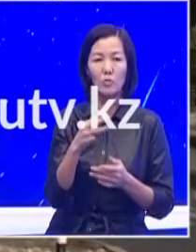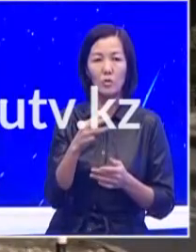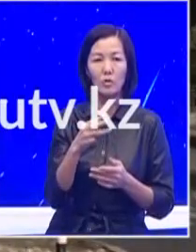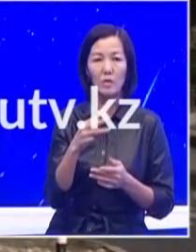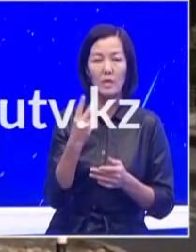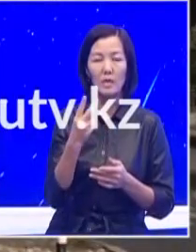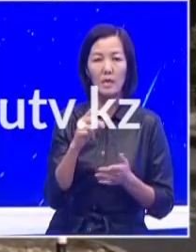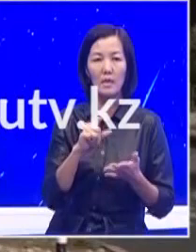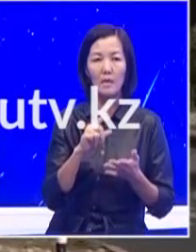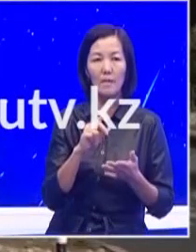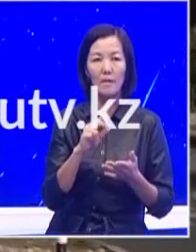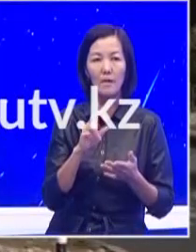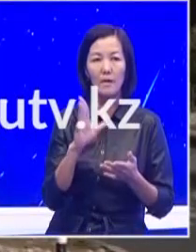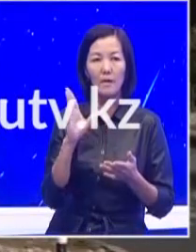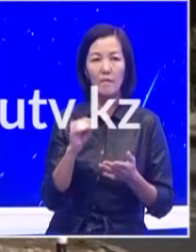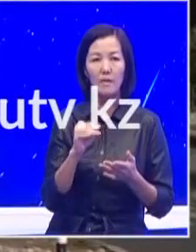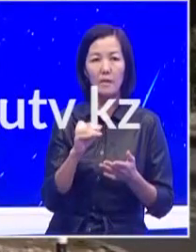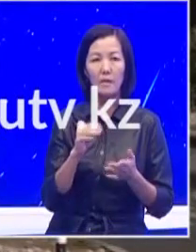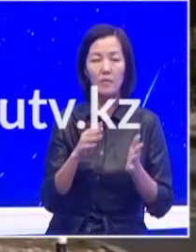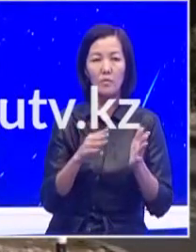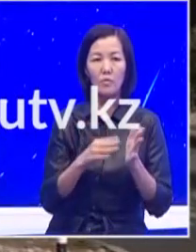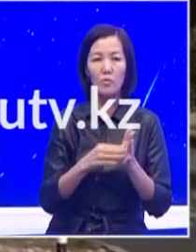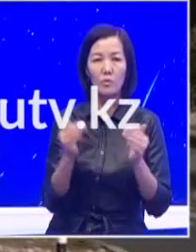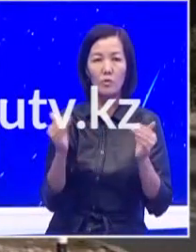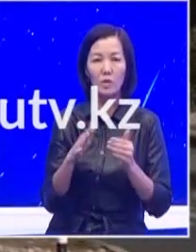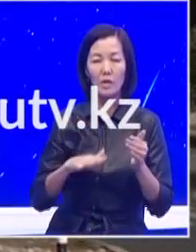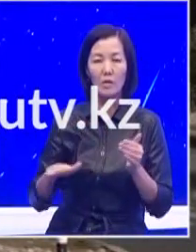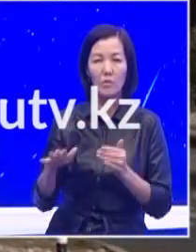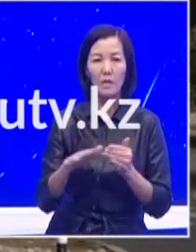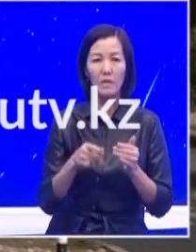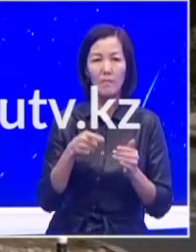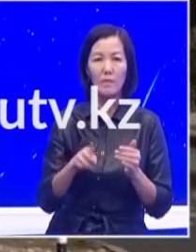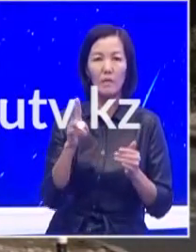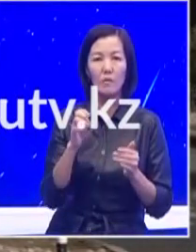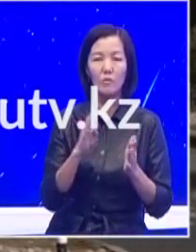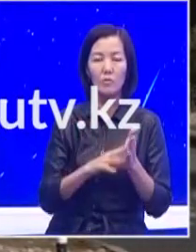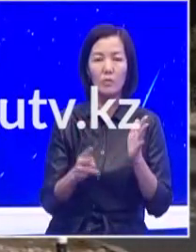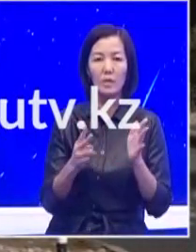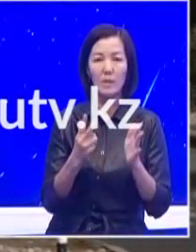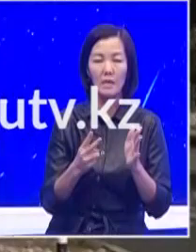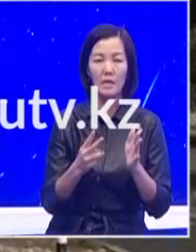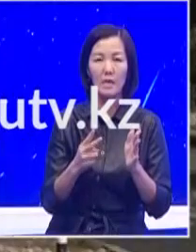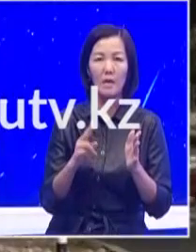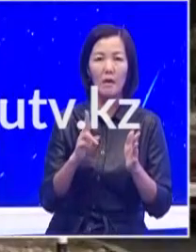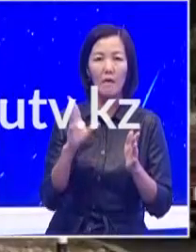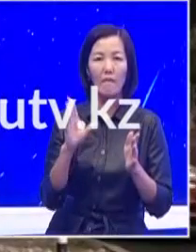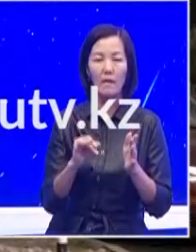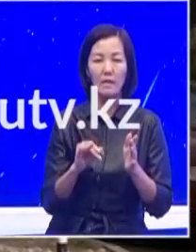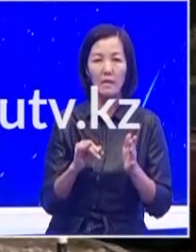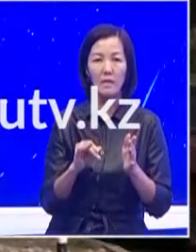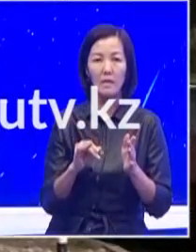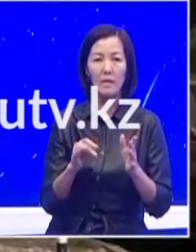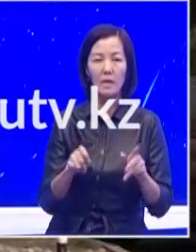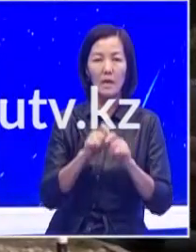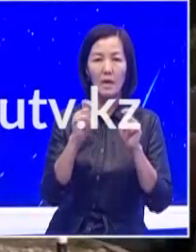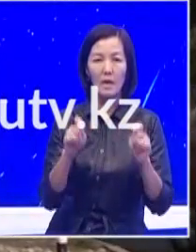132 пәтер коттедж қалашығында 9-шы шағын ауданында 1292 пәтер бұйырса қолданысқа